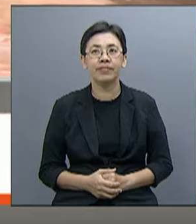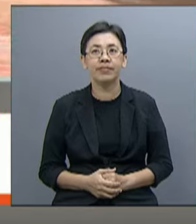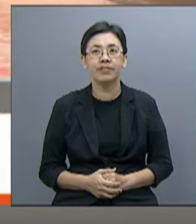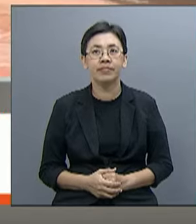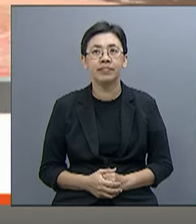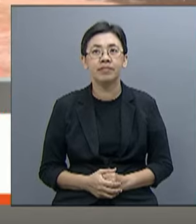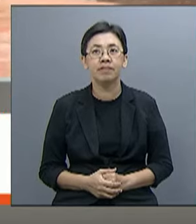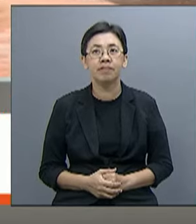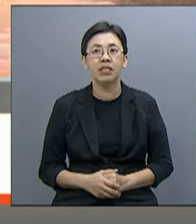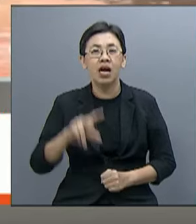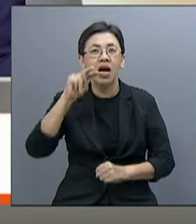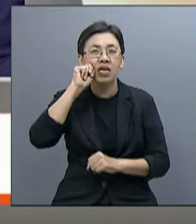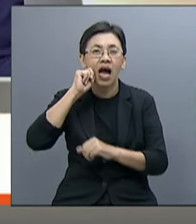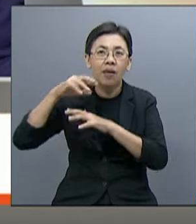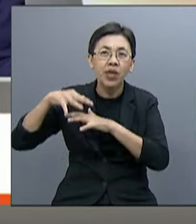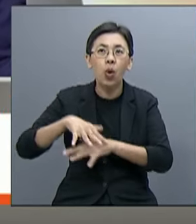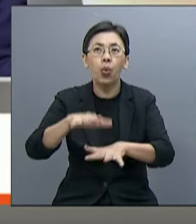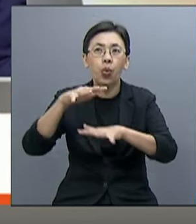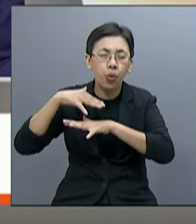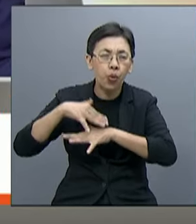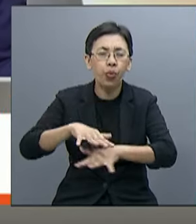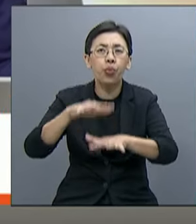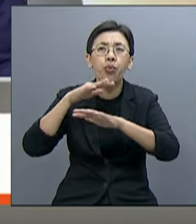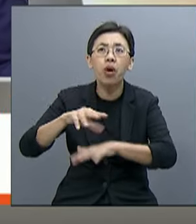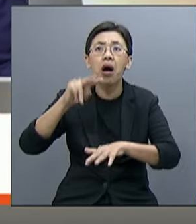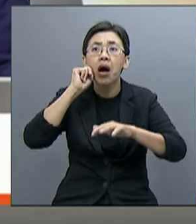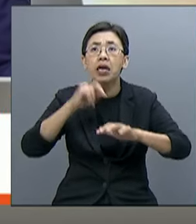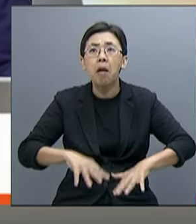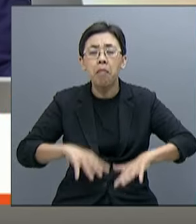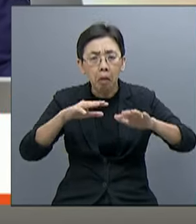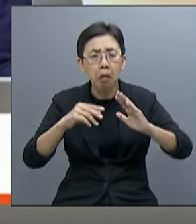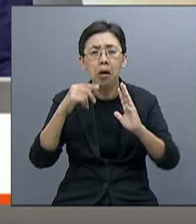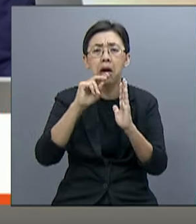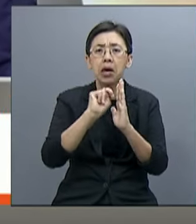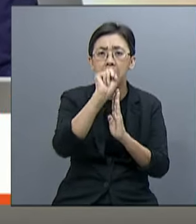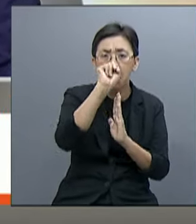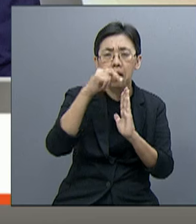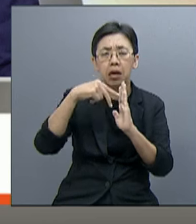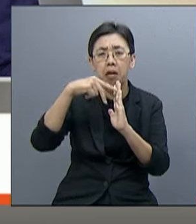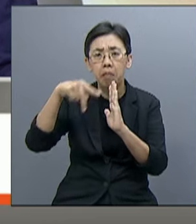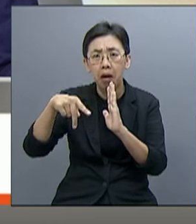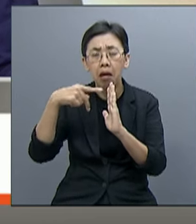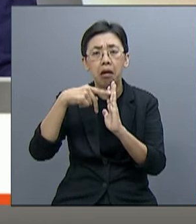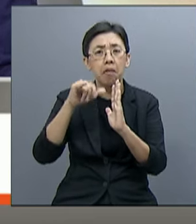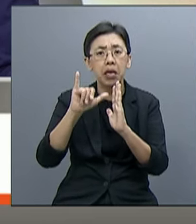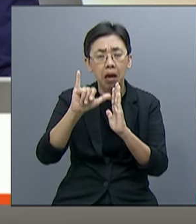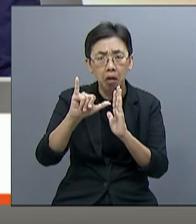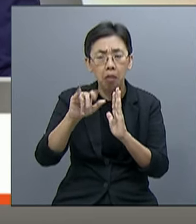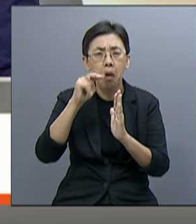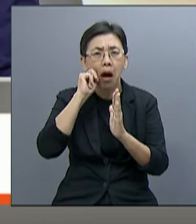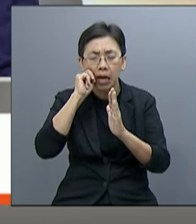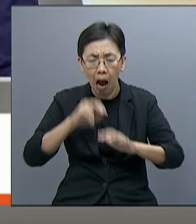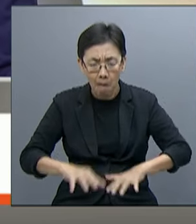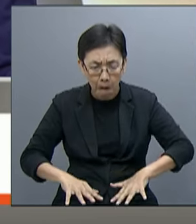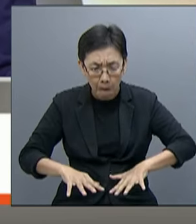าณน้ำมหาศาลที่เกิดขึ้นกับสถานการณ์ของแพร่น่านพะเยาแถวๆนั้นเนี่ยมันเกิดอะไรขึ้น